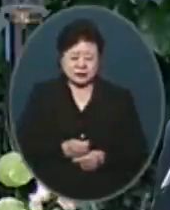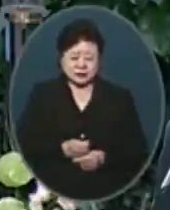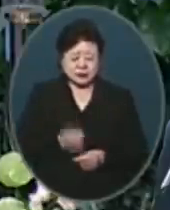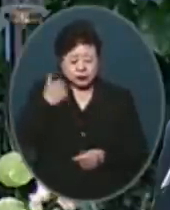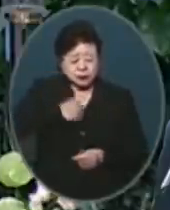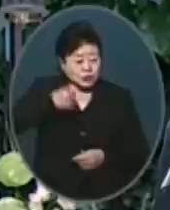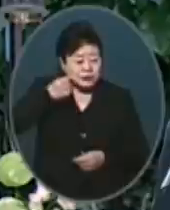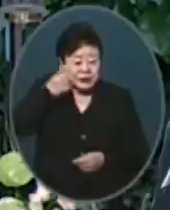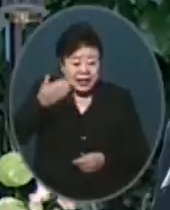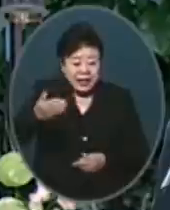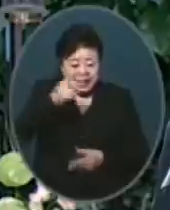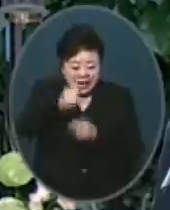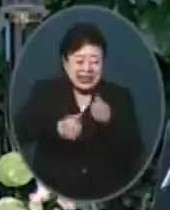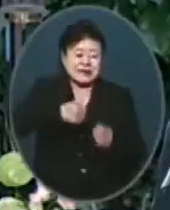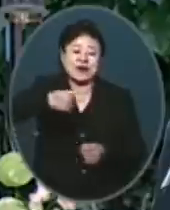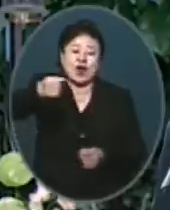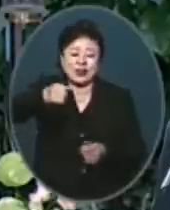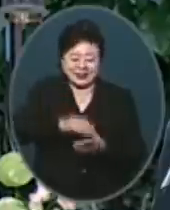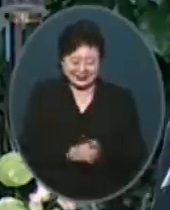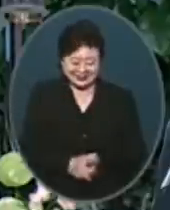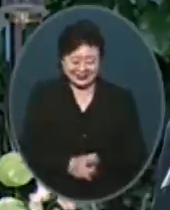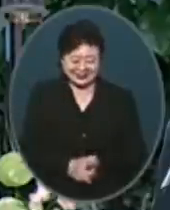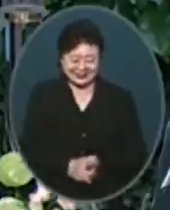것이냐? 하나님의 것.